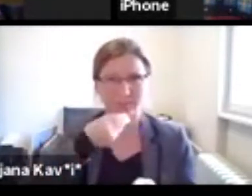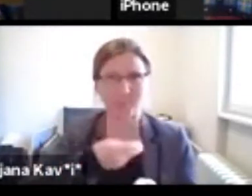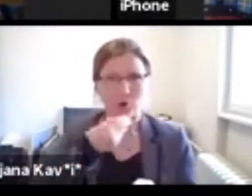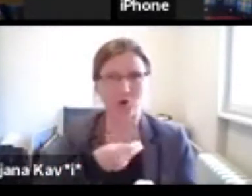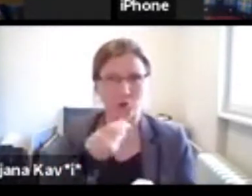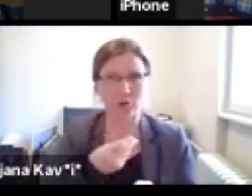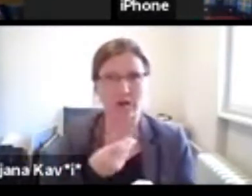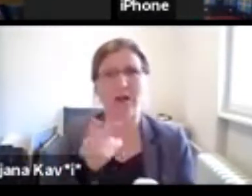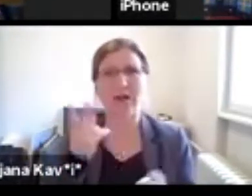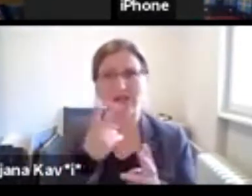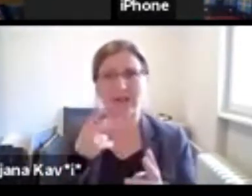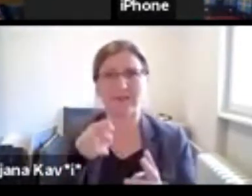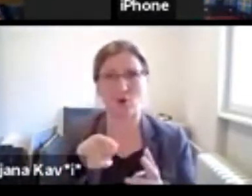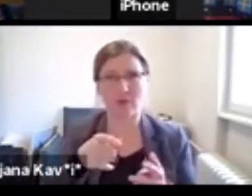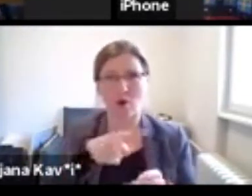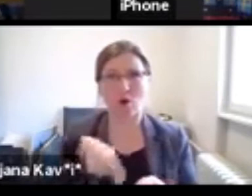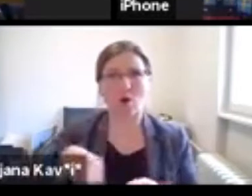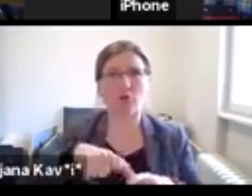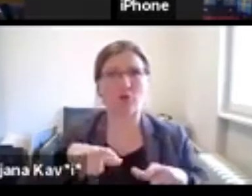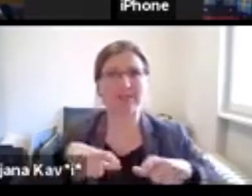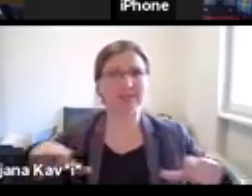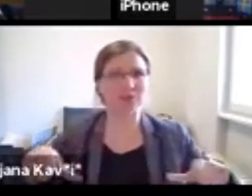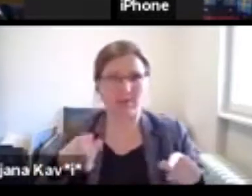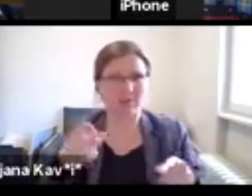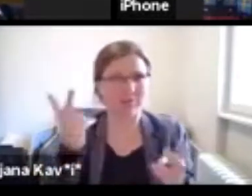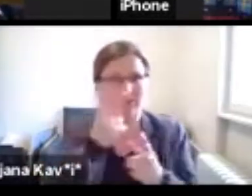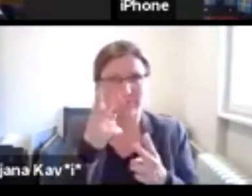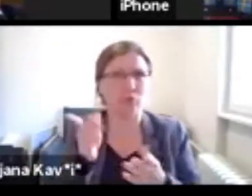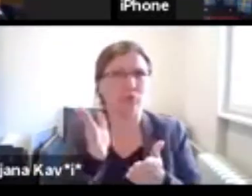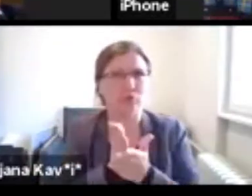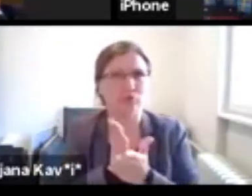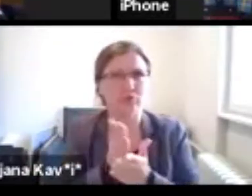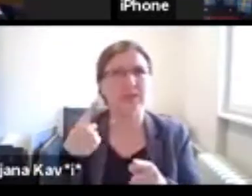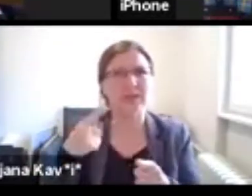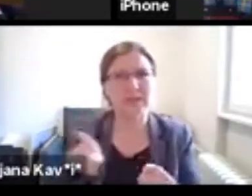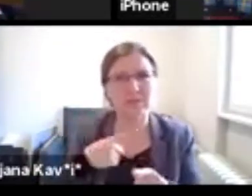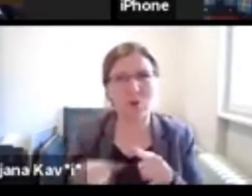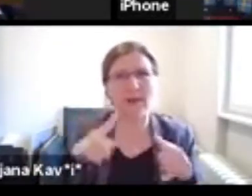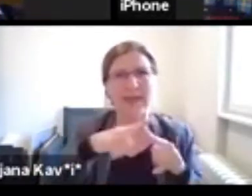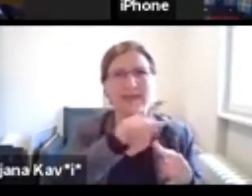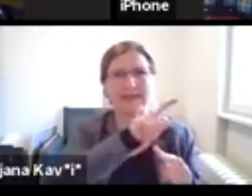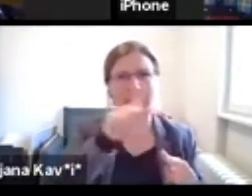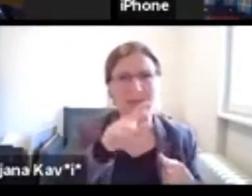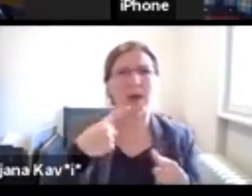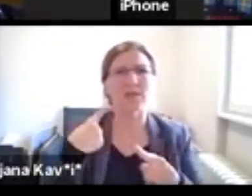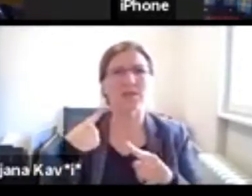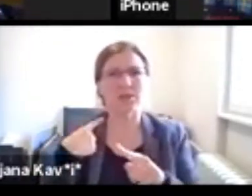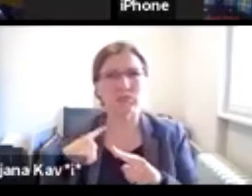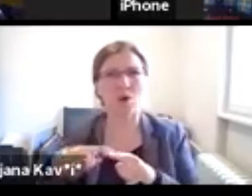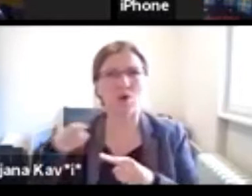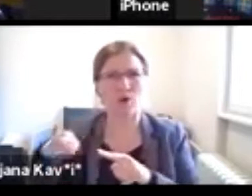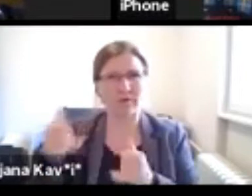svoje mjesto na ovom okruglom stolu, ne samo zbog teme, ne samo zbog ovog vremena, nego nikada ne smijemo zaboraviti